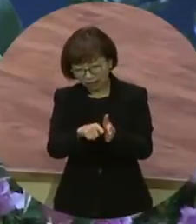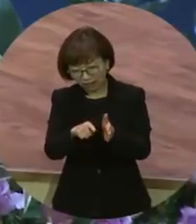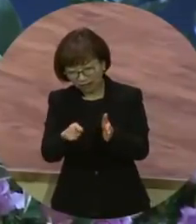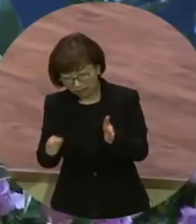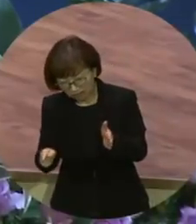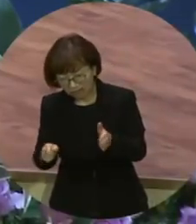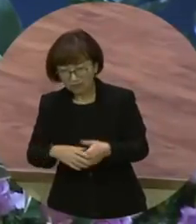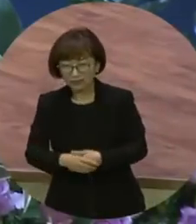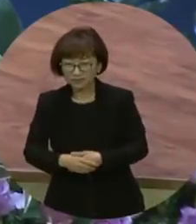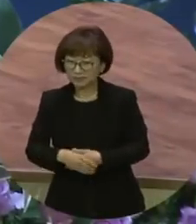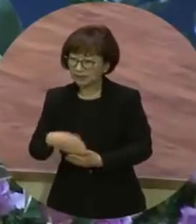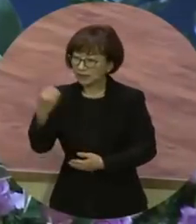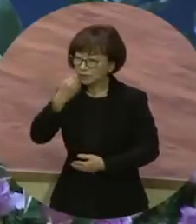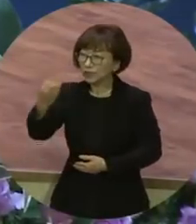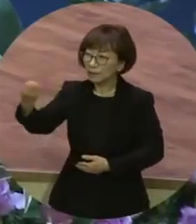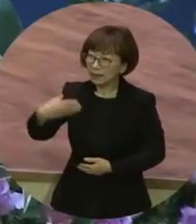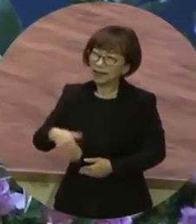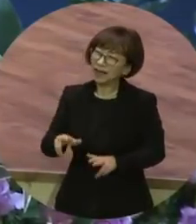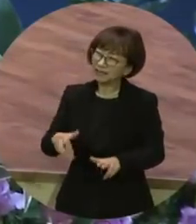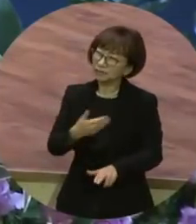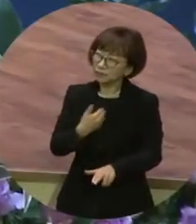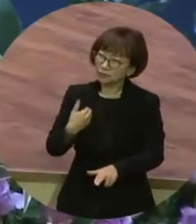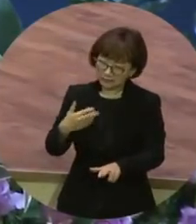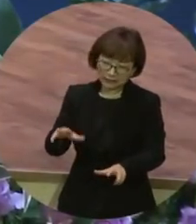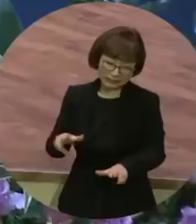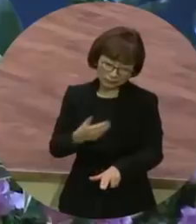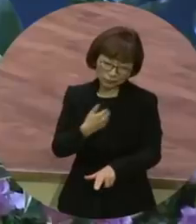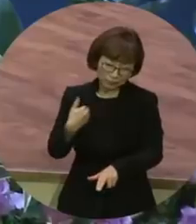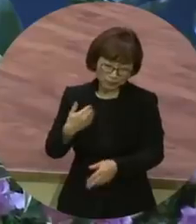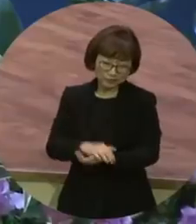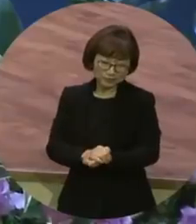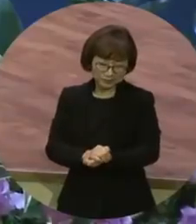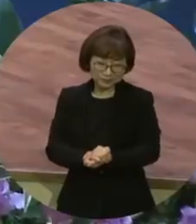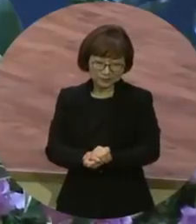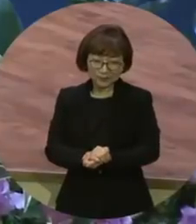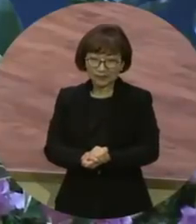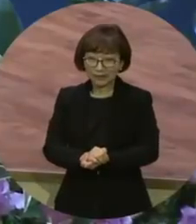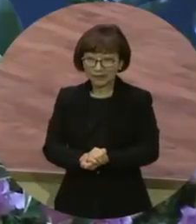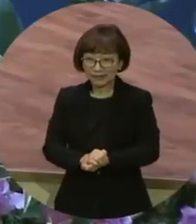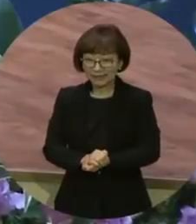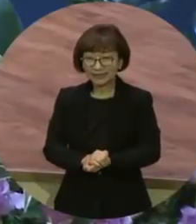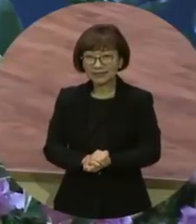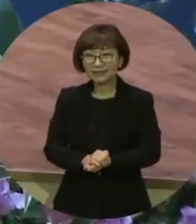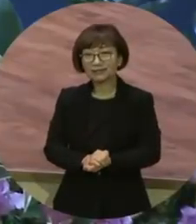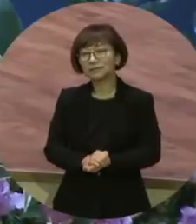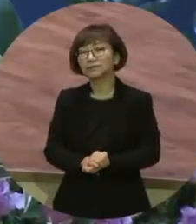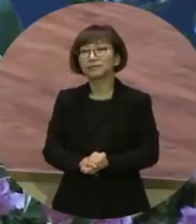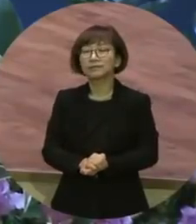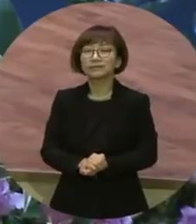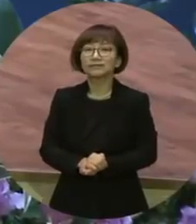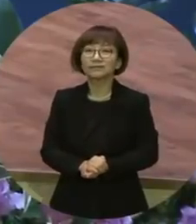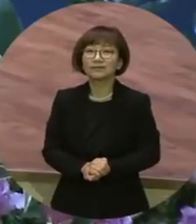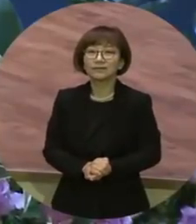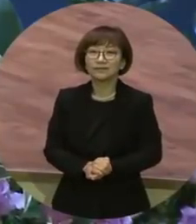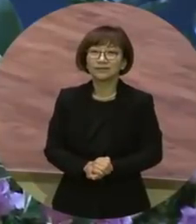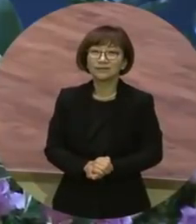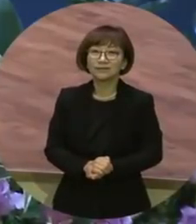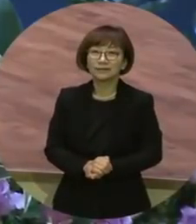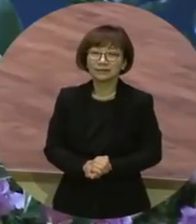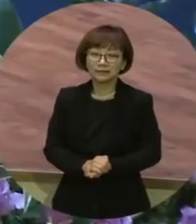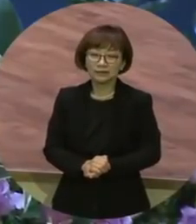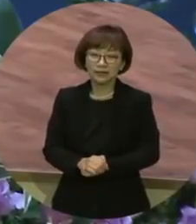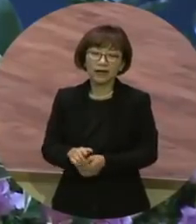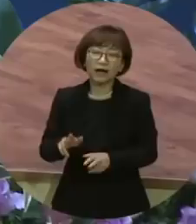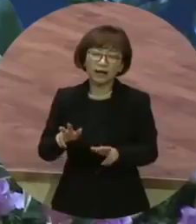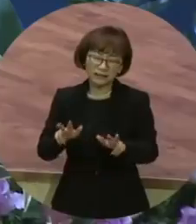나는 이 정도로 사는 것만으로 만족해. 뭐 다 주역될 필요 있나? 이게 겸손한 말 같지만요. 절대 하나님이 기뻐하시는 말이 아니에요.